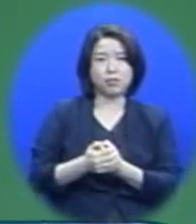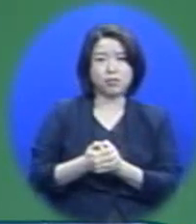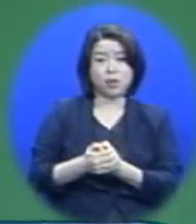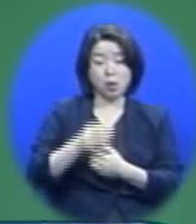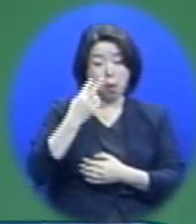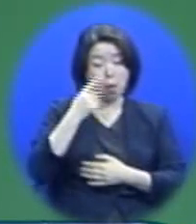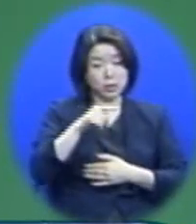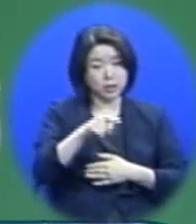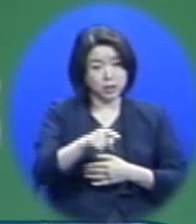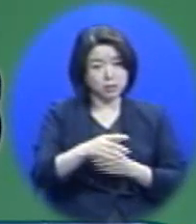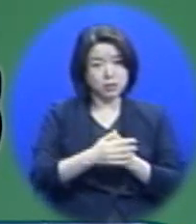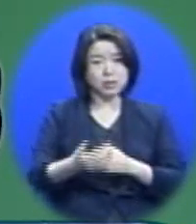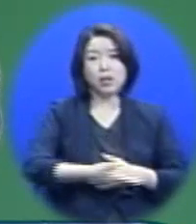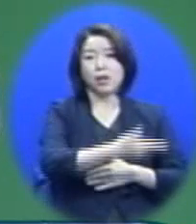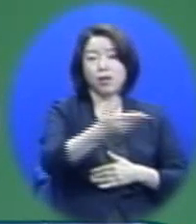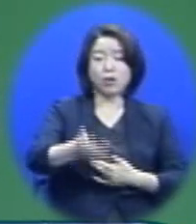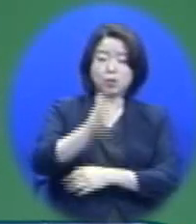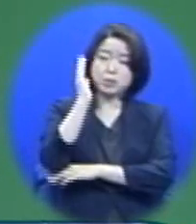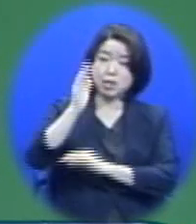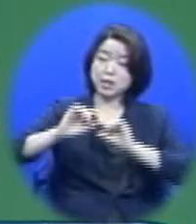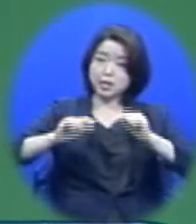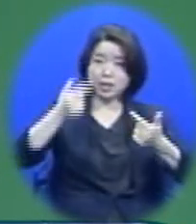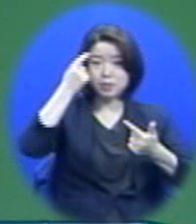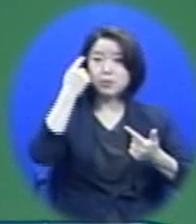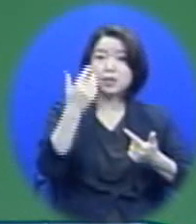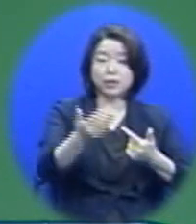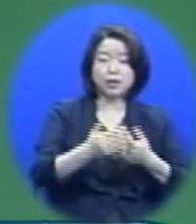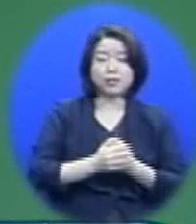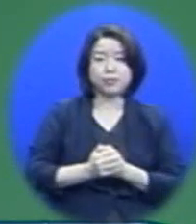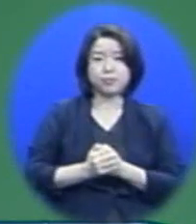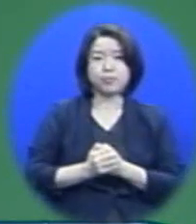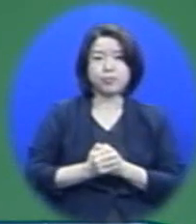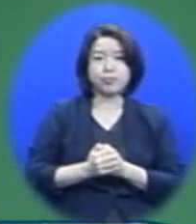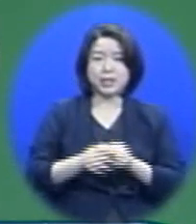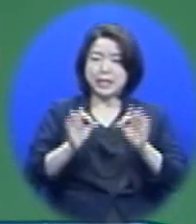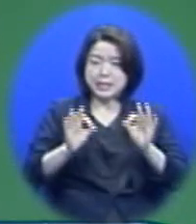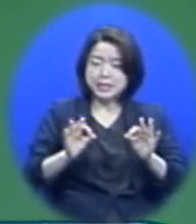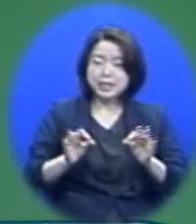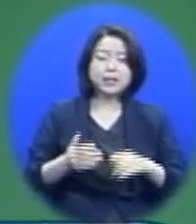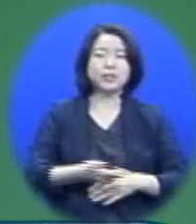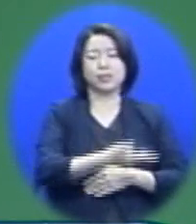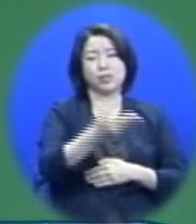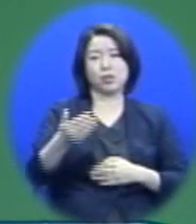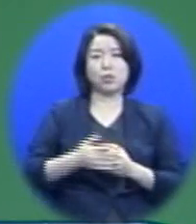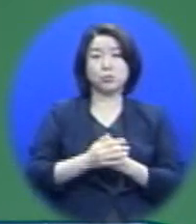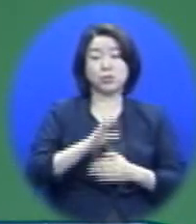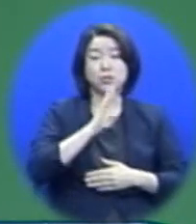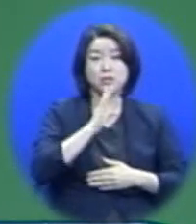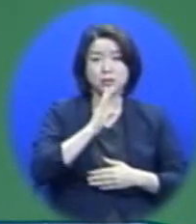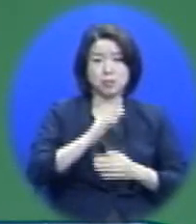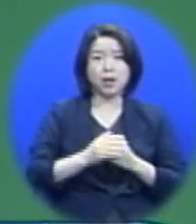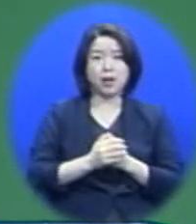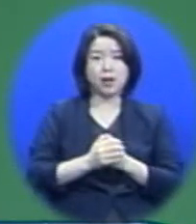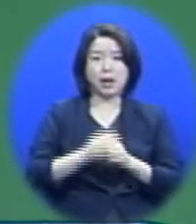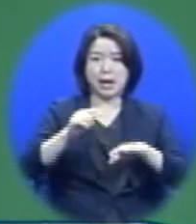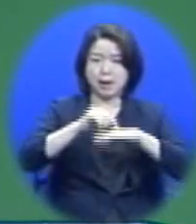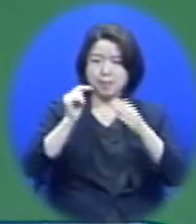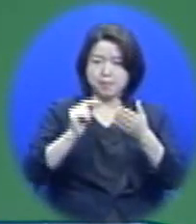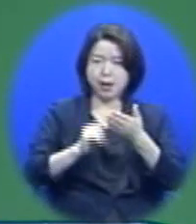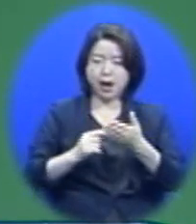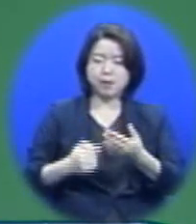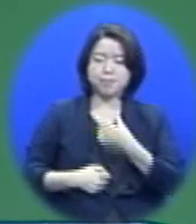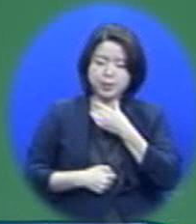혹시 이것이 여러분 이야기가 아닙니까? 이제는 여러분 정말 마음의